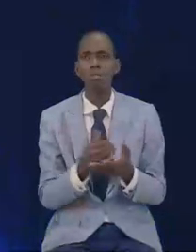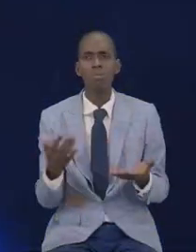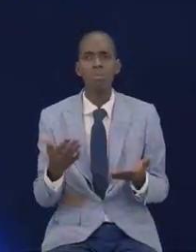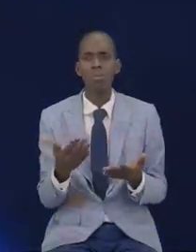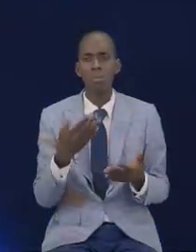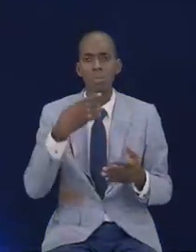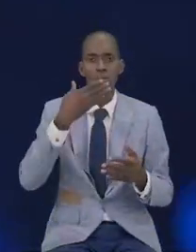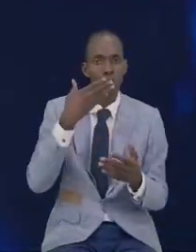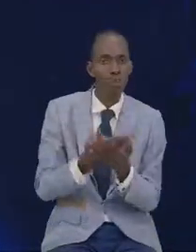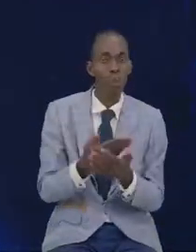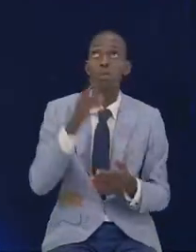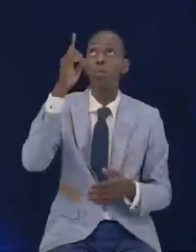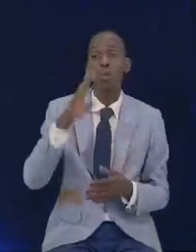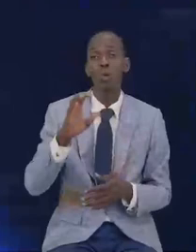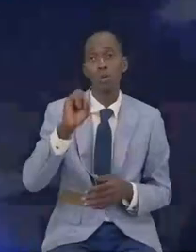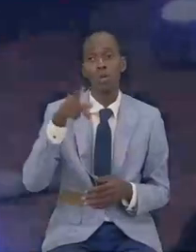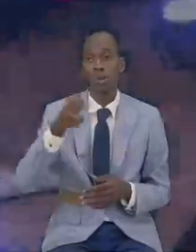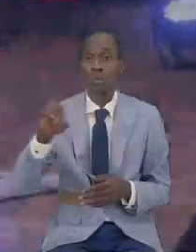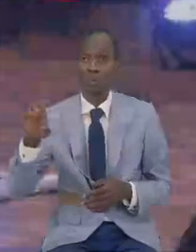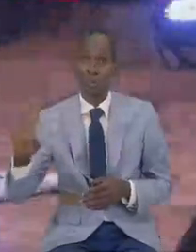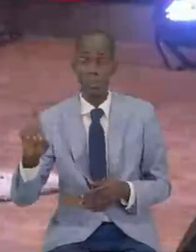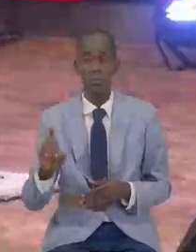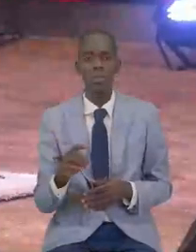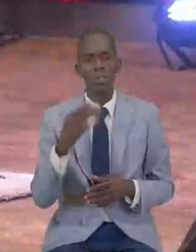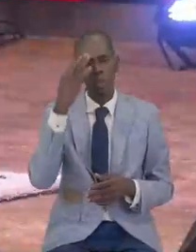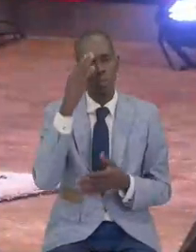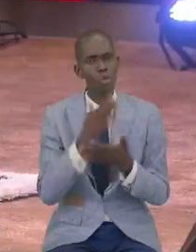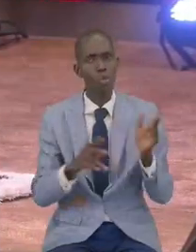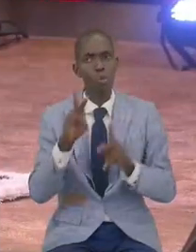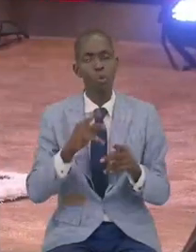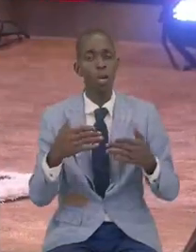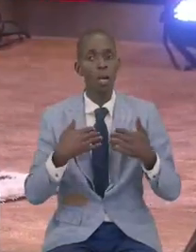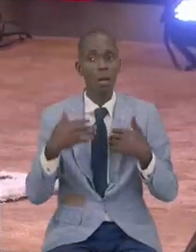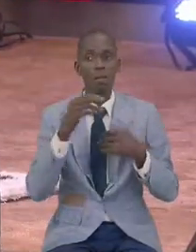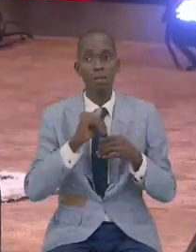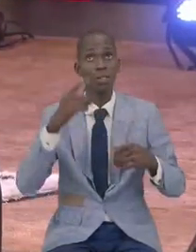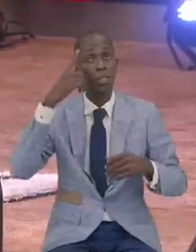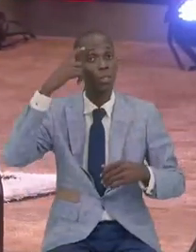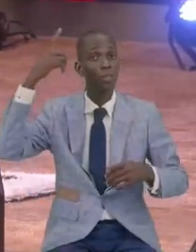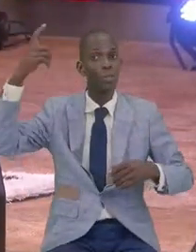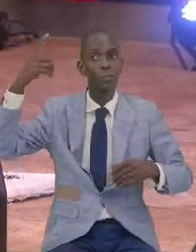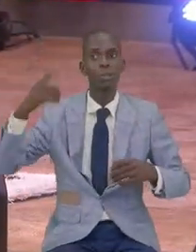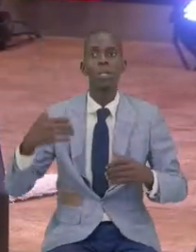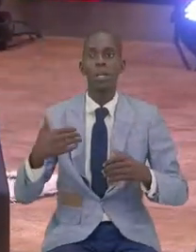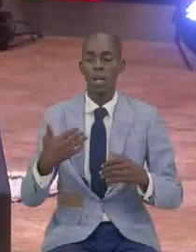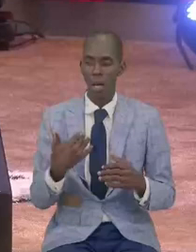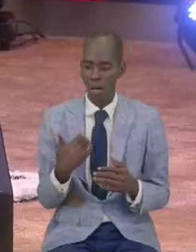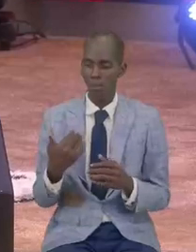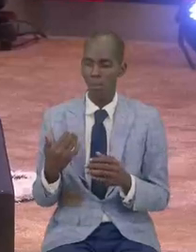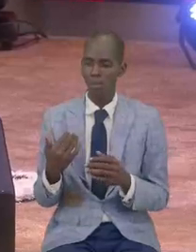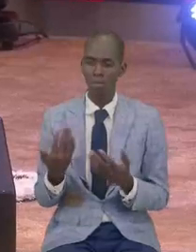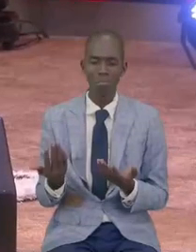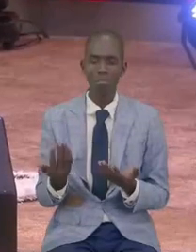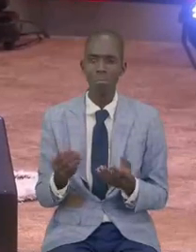Quand il dit ne lui dites pas salut, il y a des gens qui ont des visions et des songes. Alors, ils ont mis ça dans